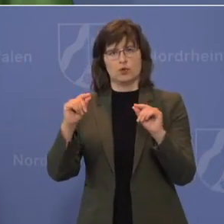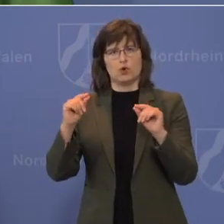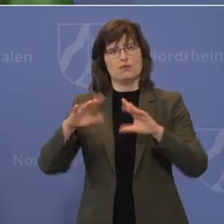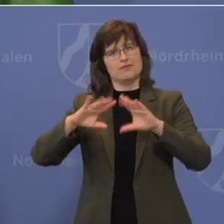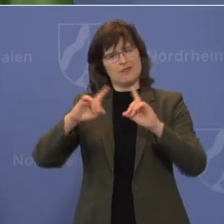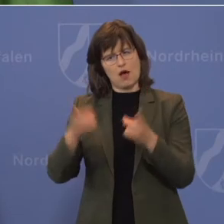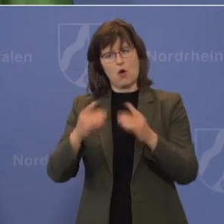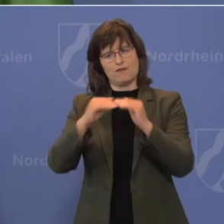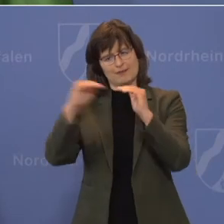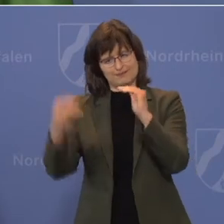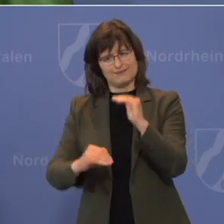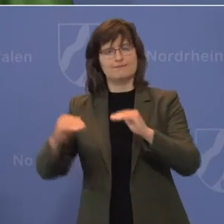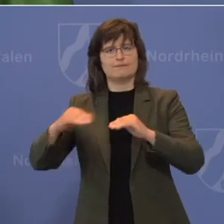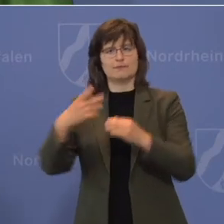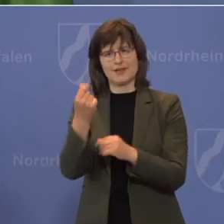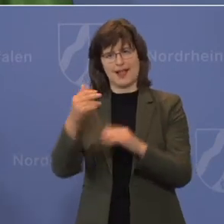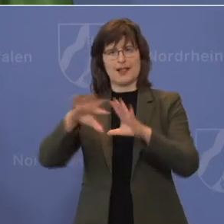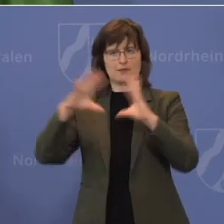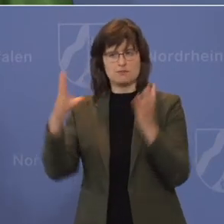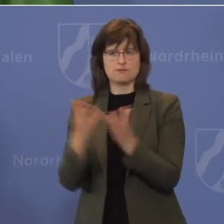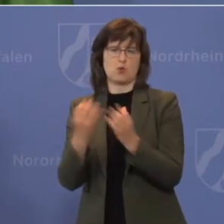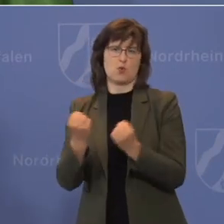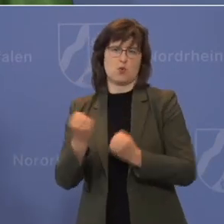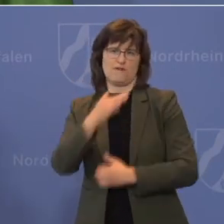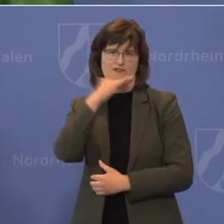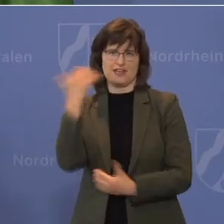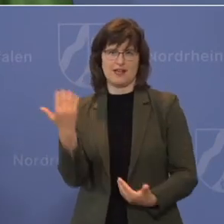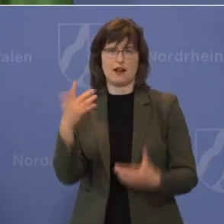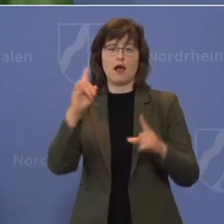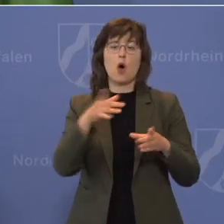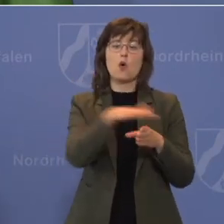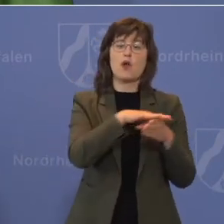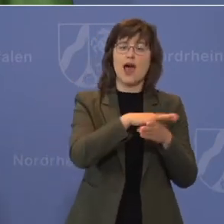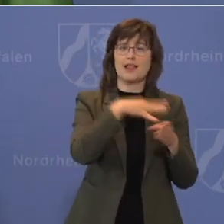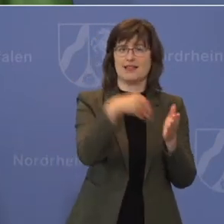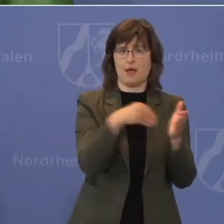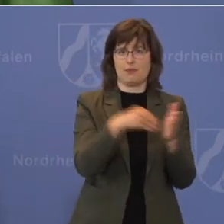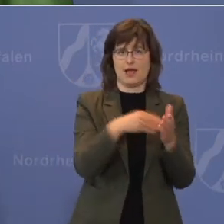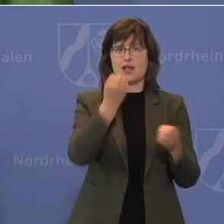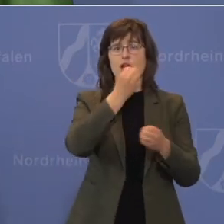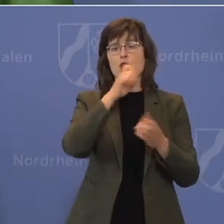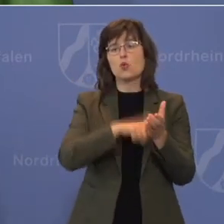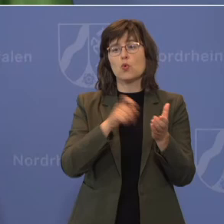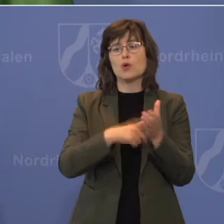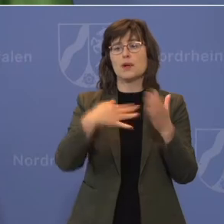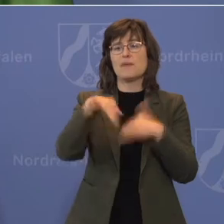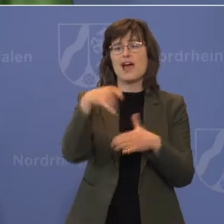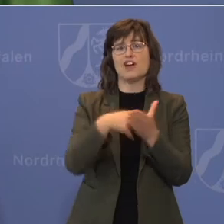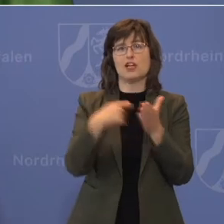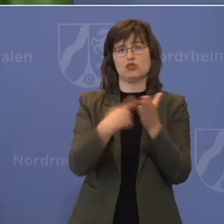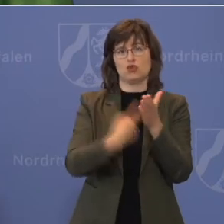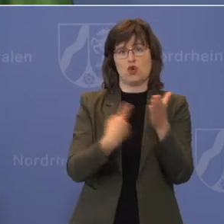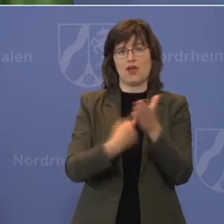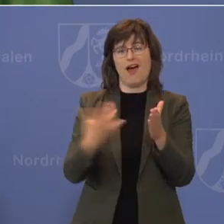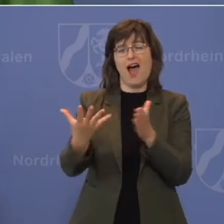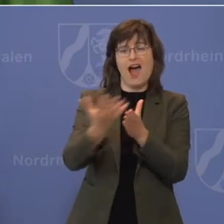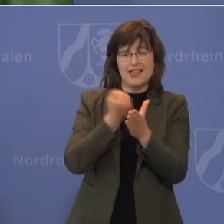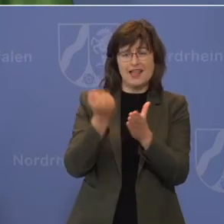her. Und die Länder beteiligen sich natürlich, weil sie auch an den Mehrwertsteuereinnahmen partizipieren, beteiligen sich auch an